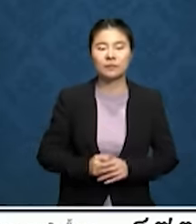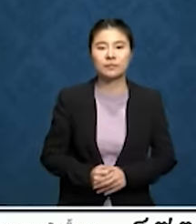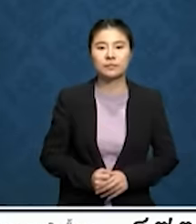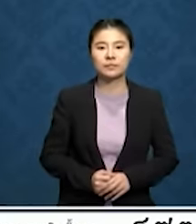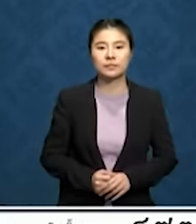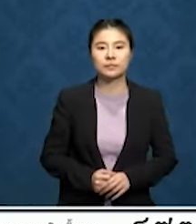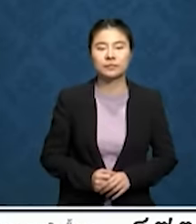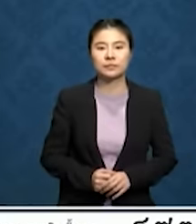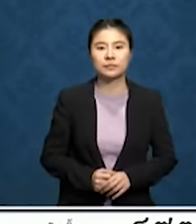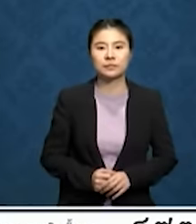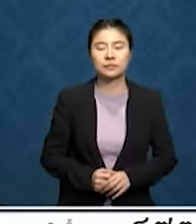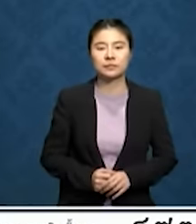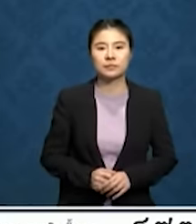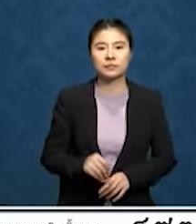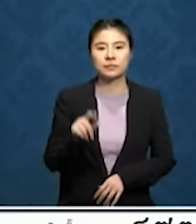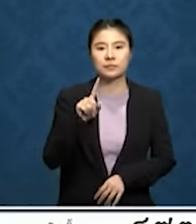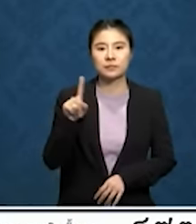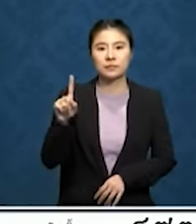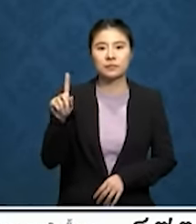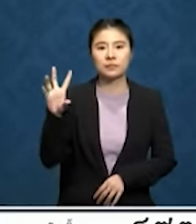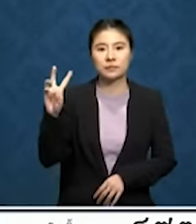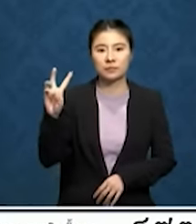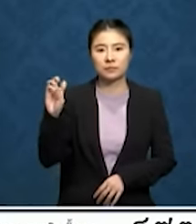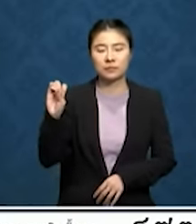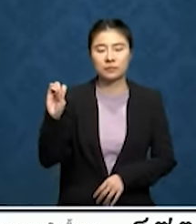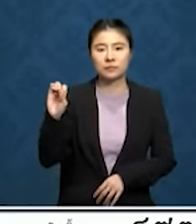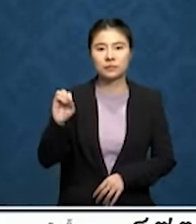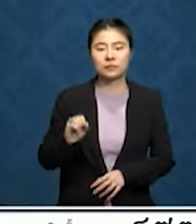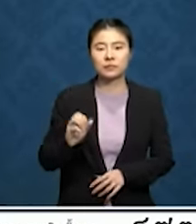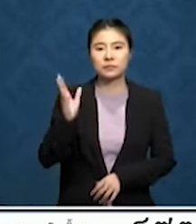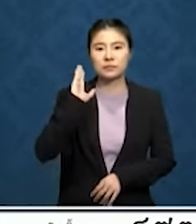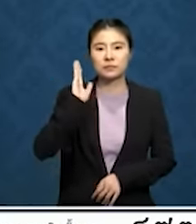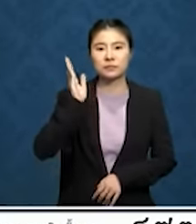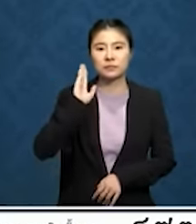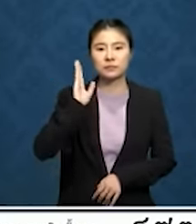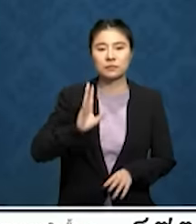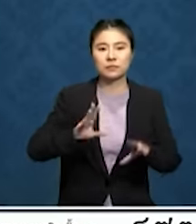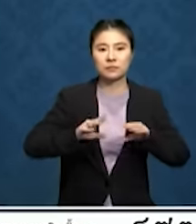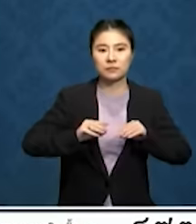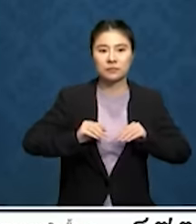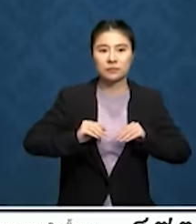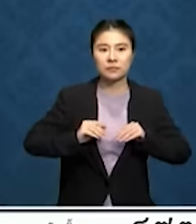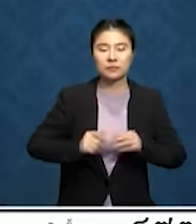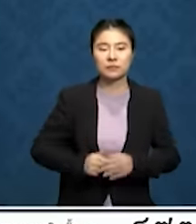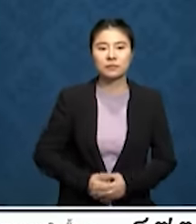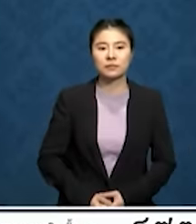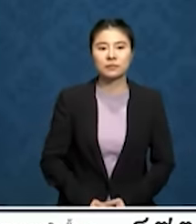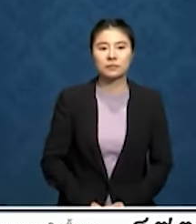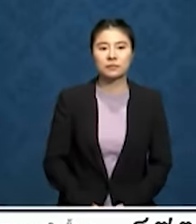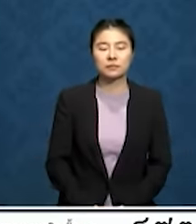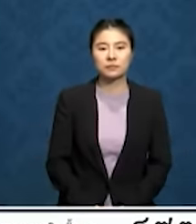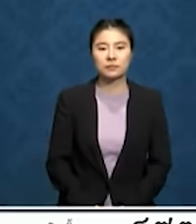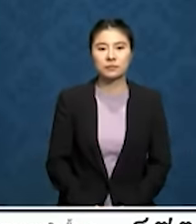160นายธนยศทิมสุวรรณ เห็นชอบครับผม